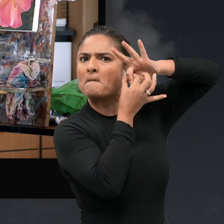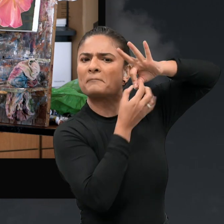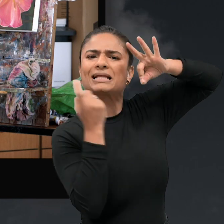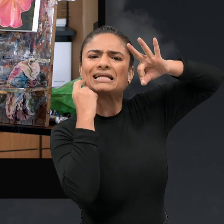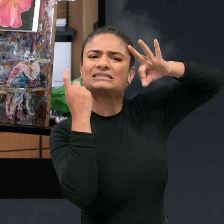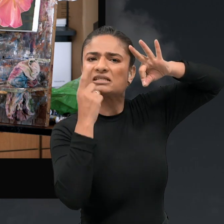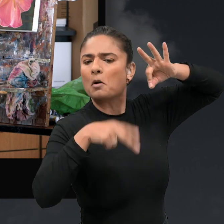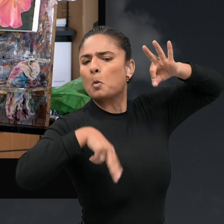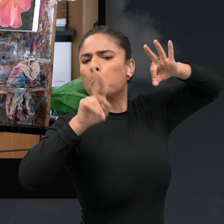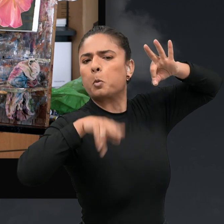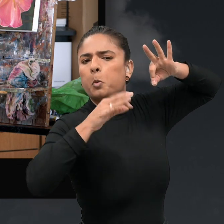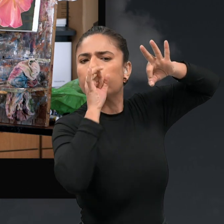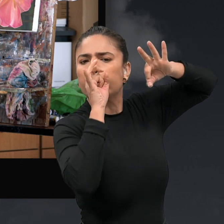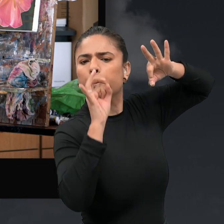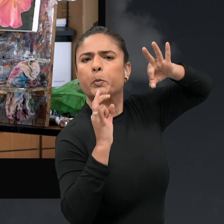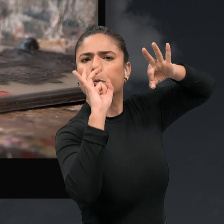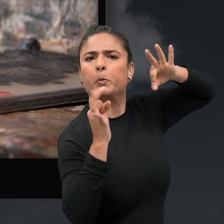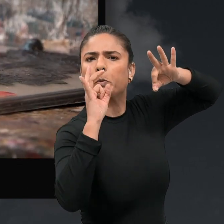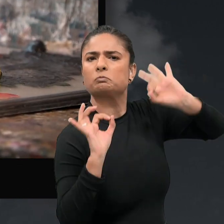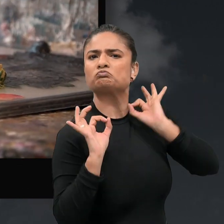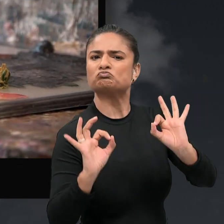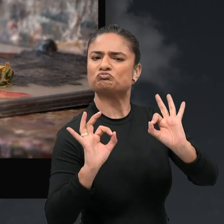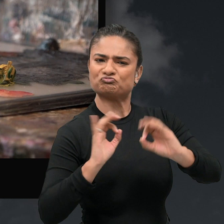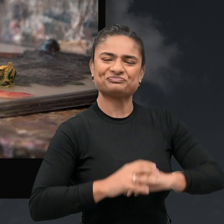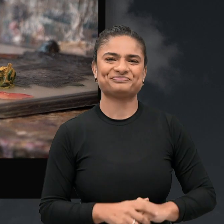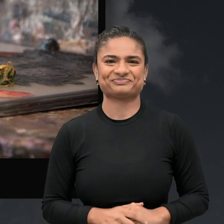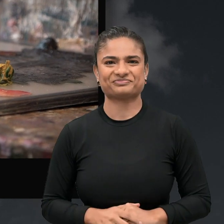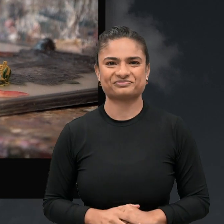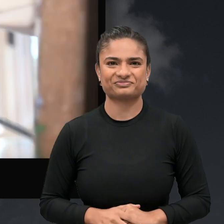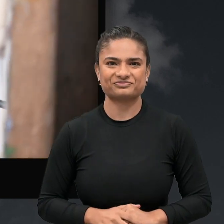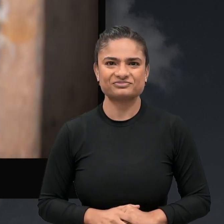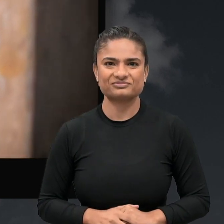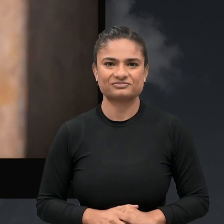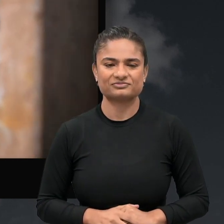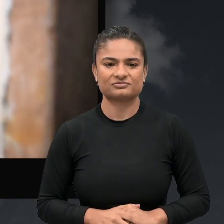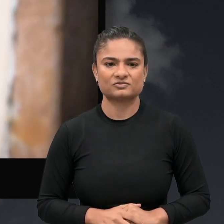nader aan die brein, so ek sou sê dat dinge seker maar nou makliker moet uitwerk.